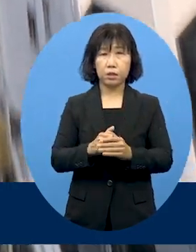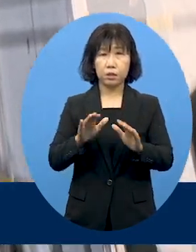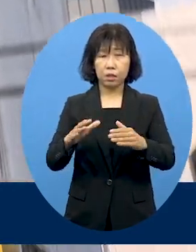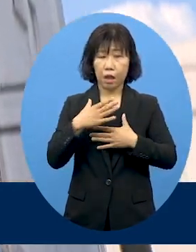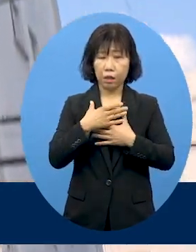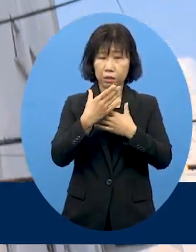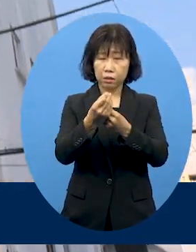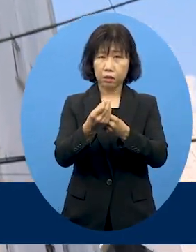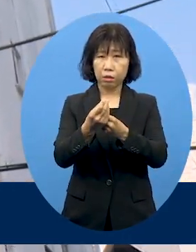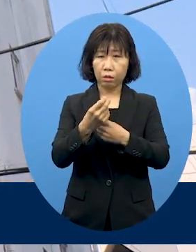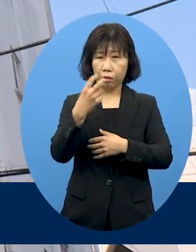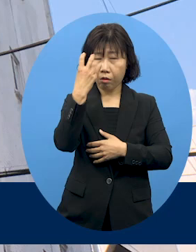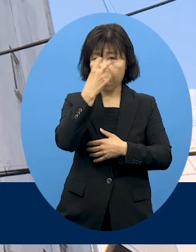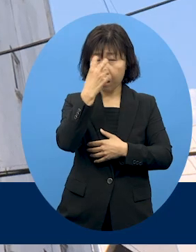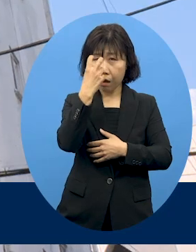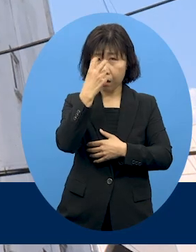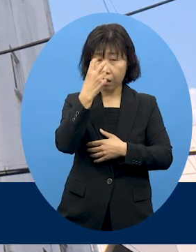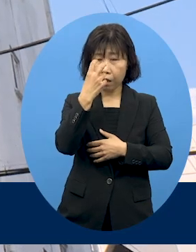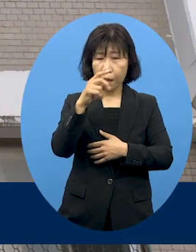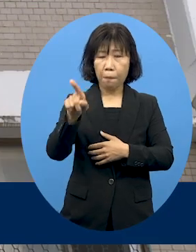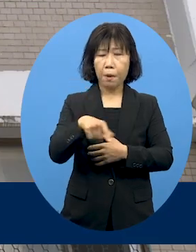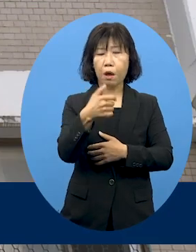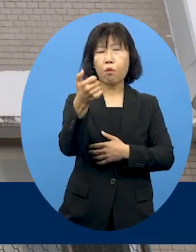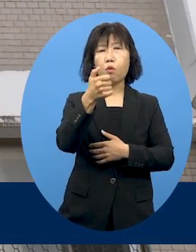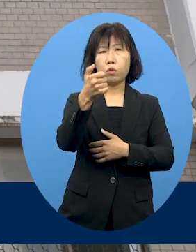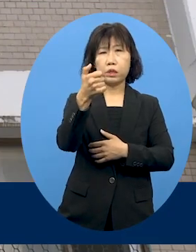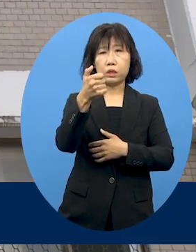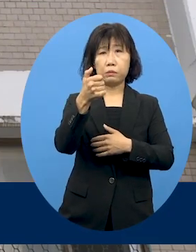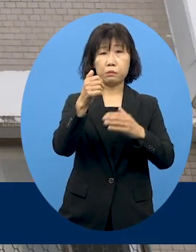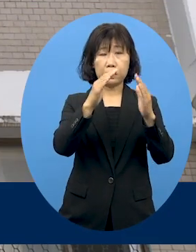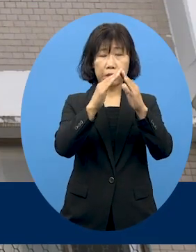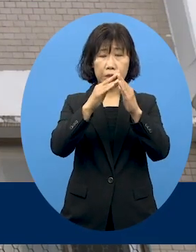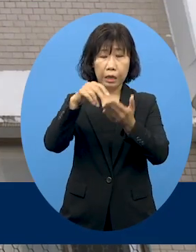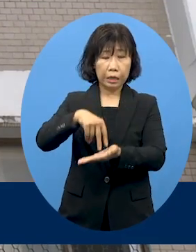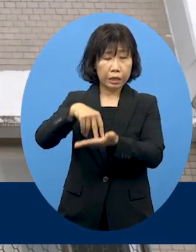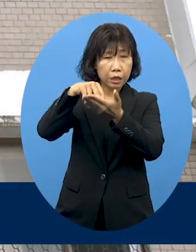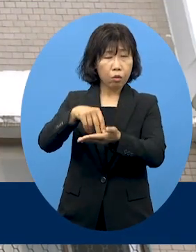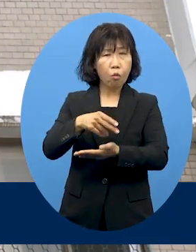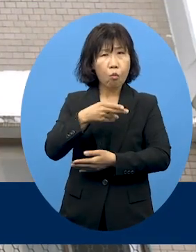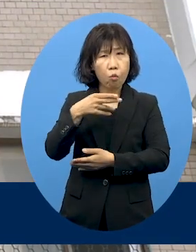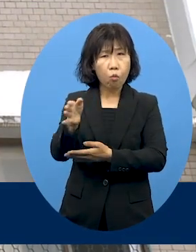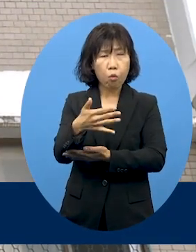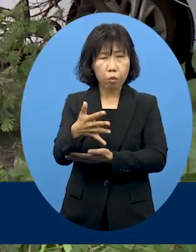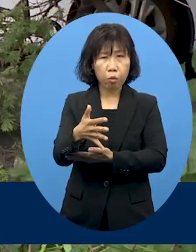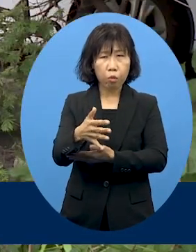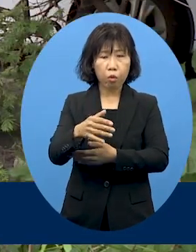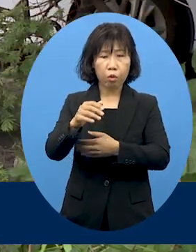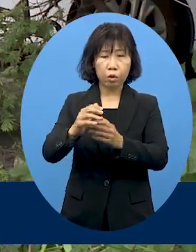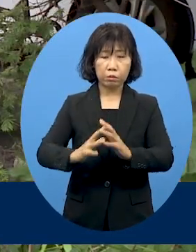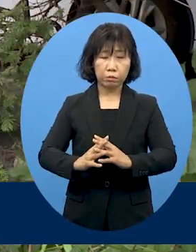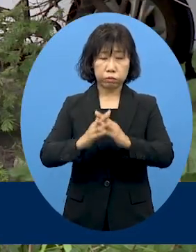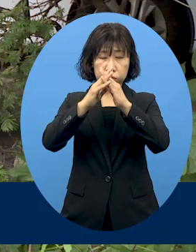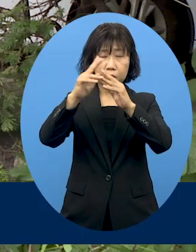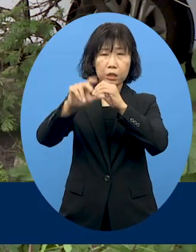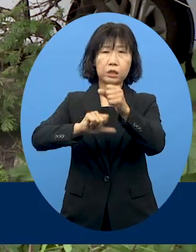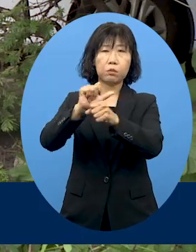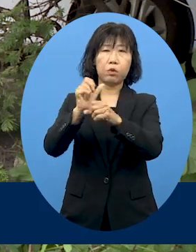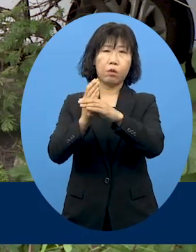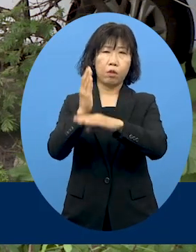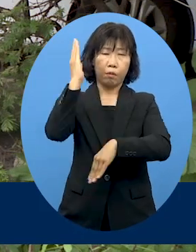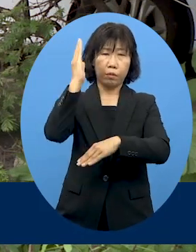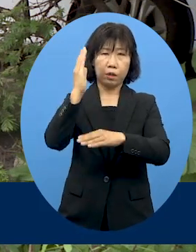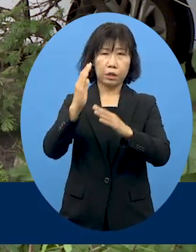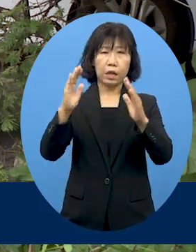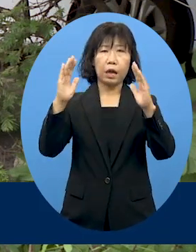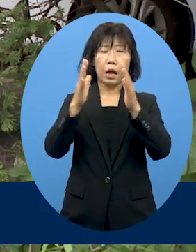고는 안전 관리 사각지대에 놓여있는 150 3대 미만의 승강기가 없는 준공 15년이 지난 소규모 아파트와